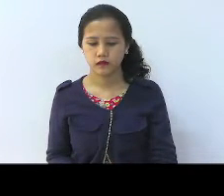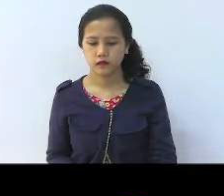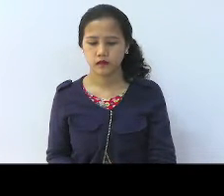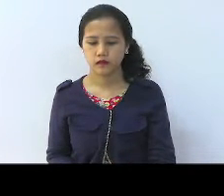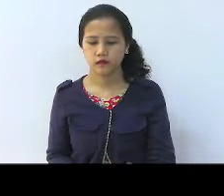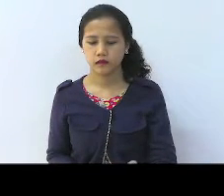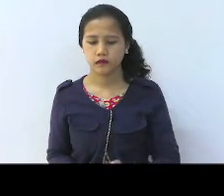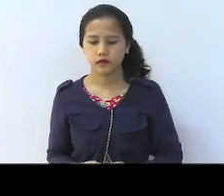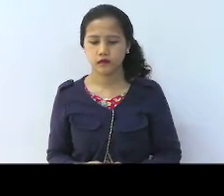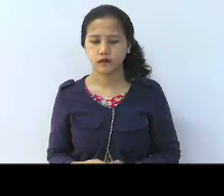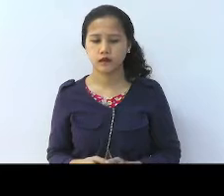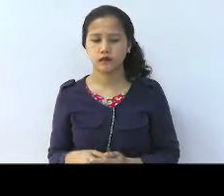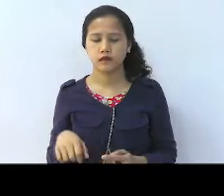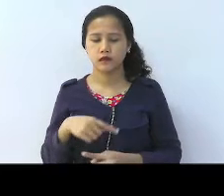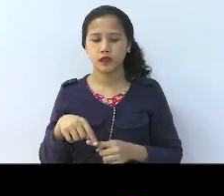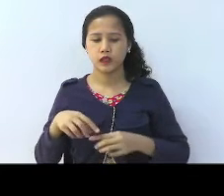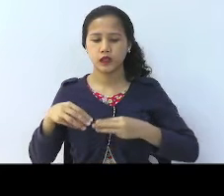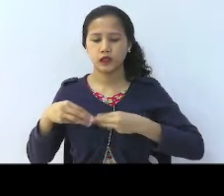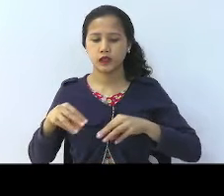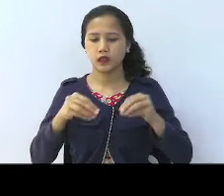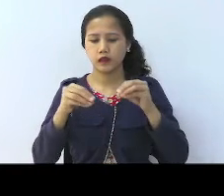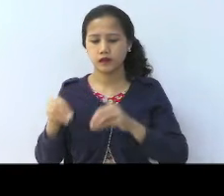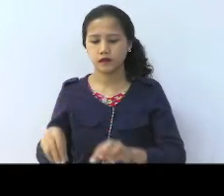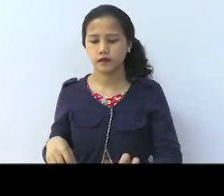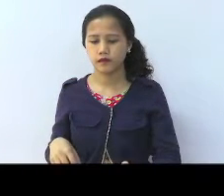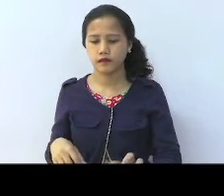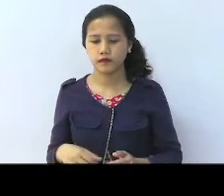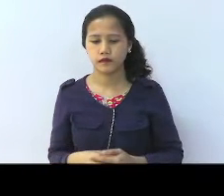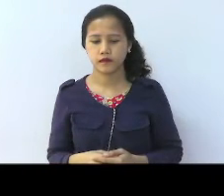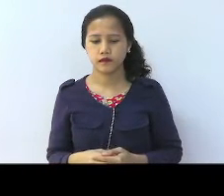Malalaking pagbukan ng bunganga sa pagkanta. O